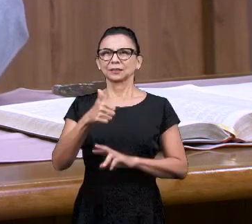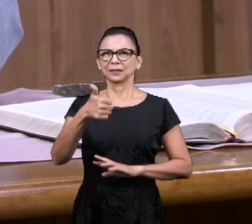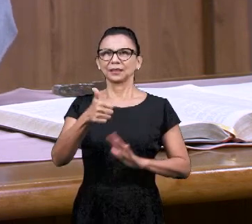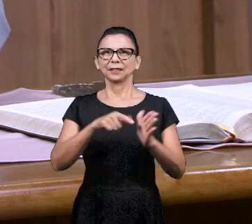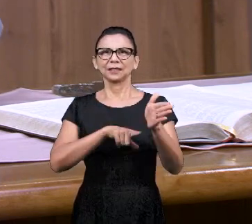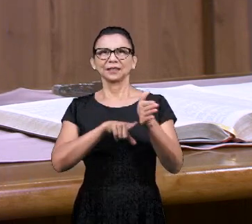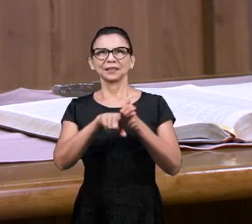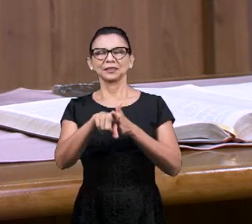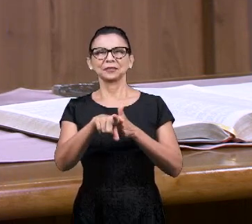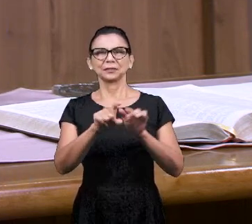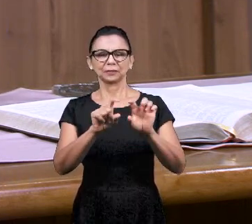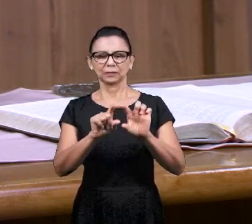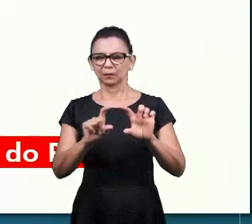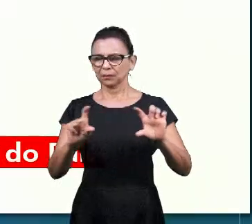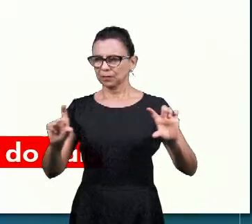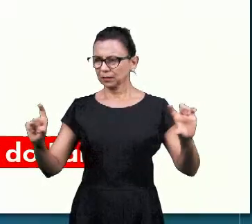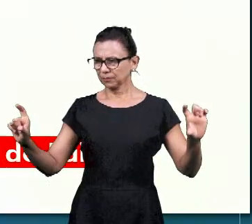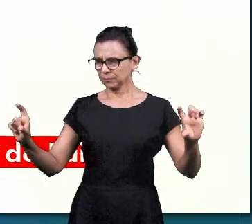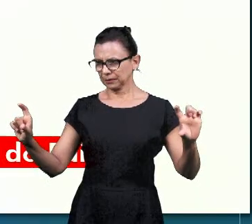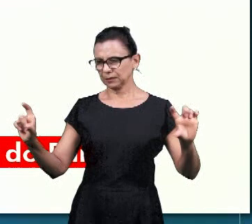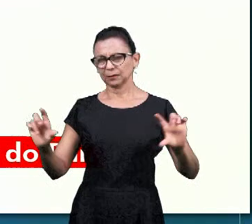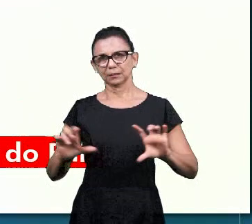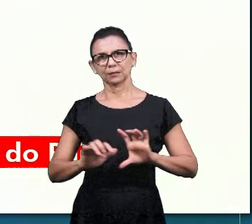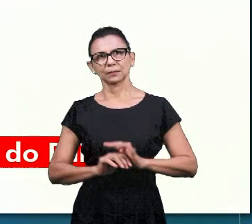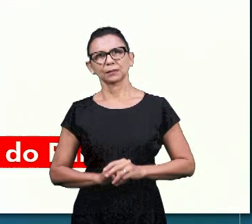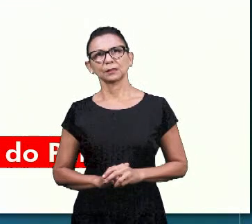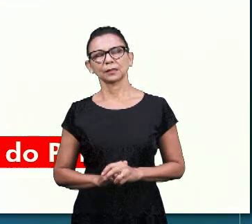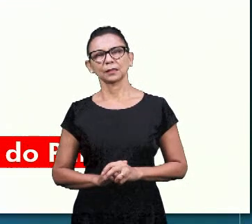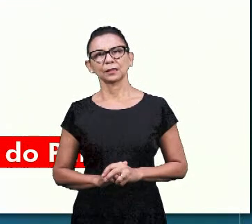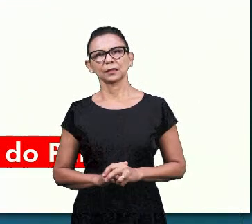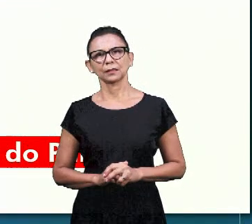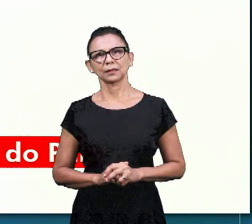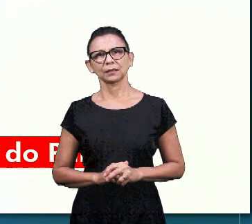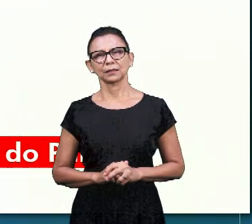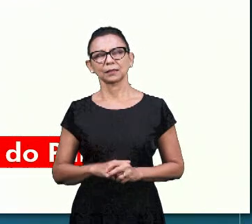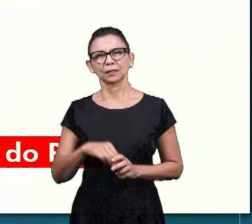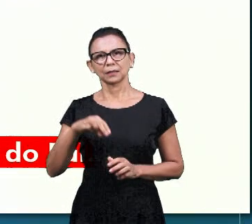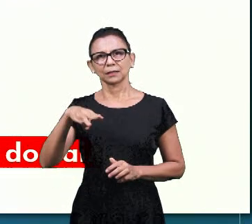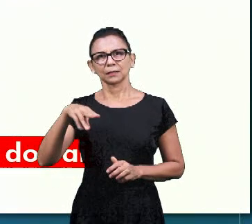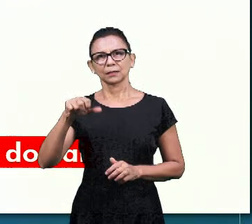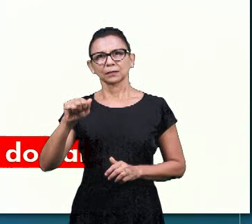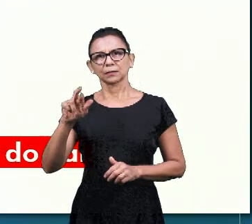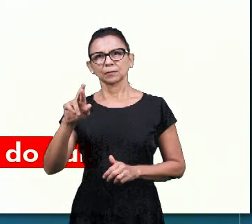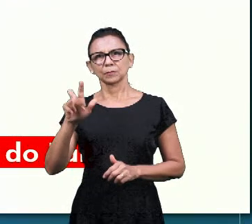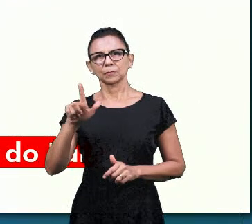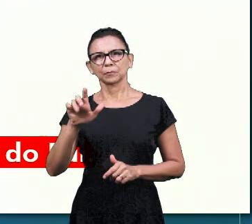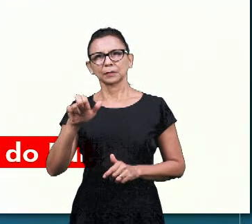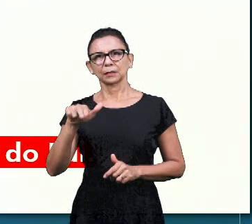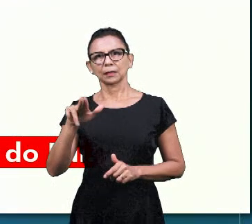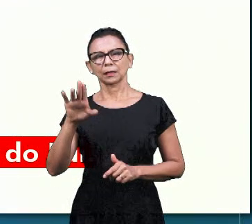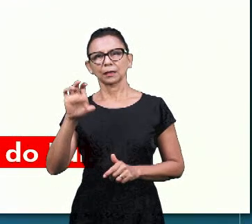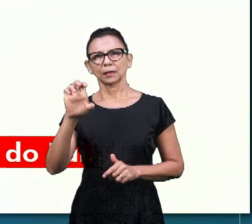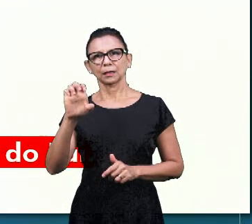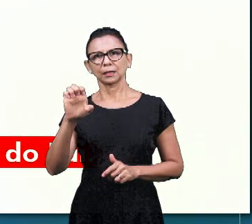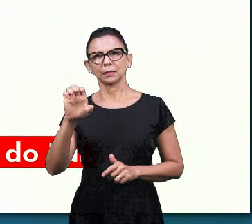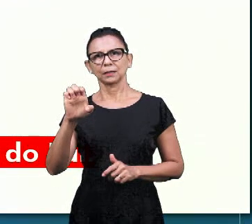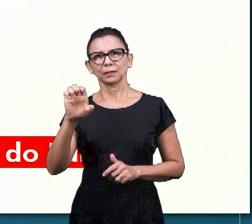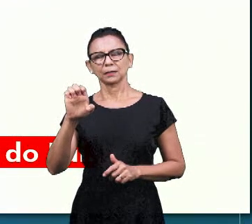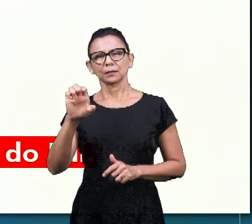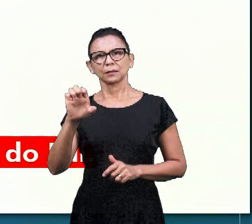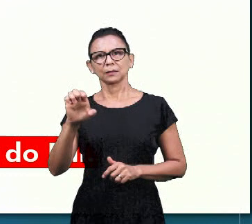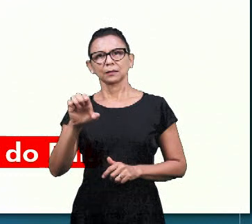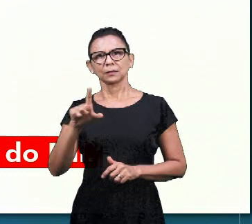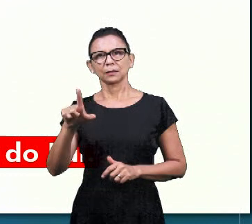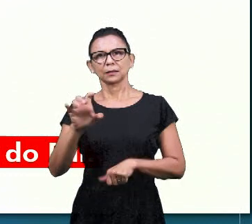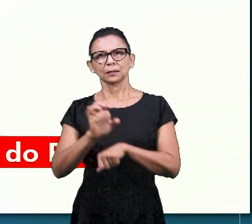question. Cette phrase est venue exactement de la sœur Marlène de l'Église de Napolis et